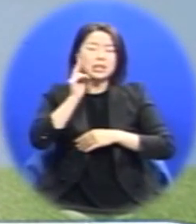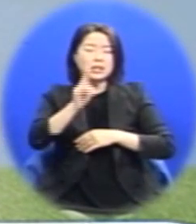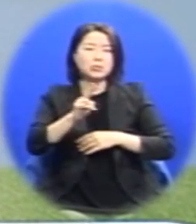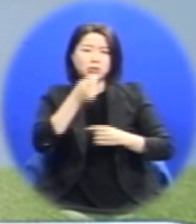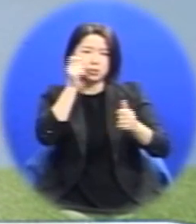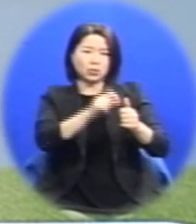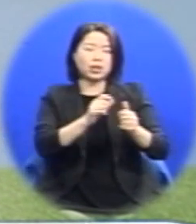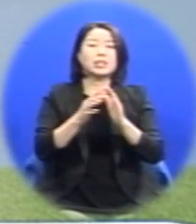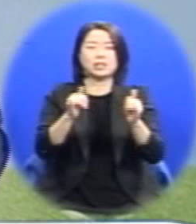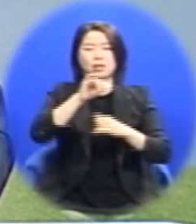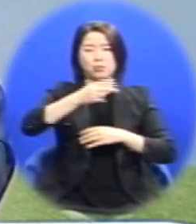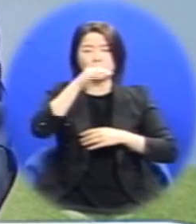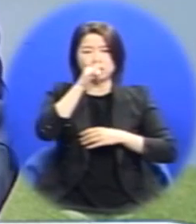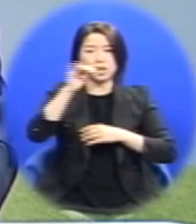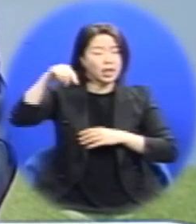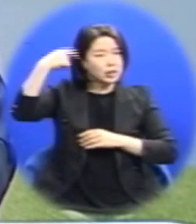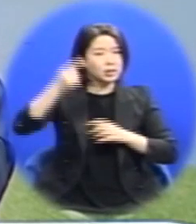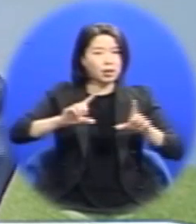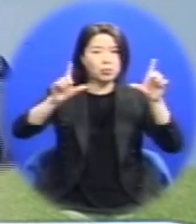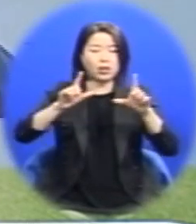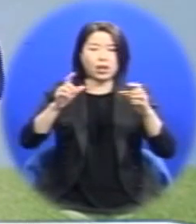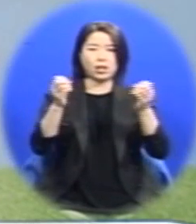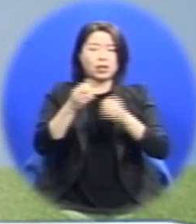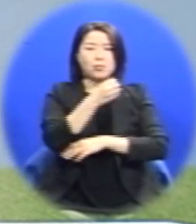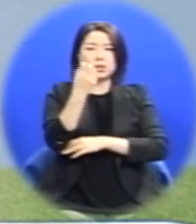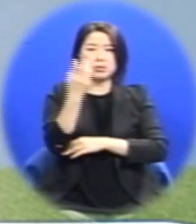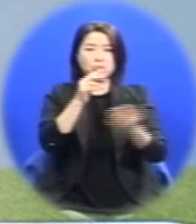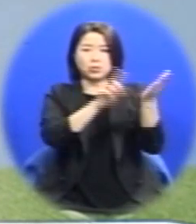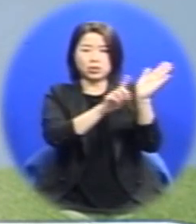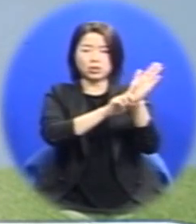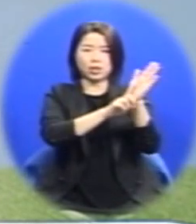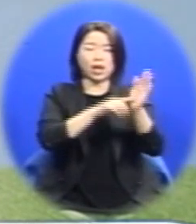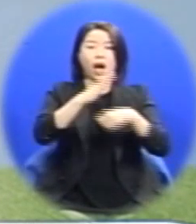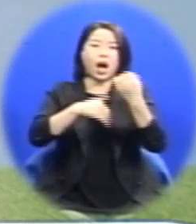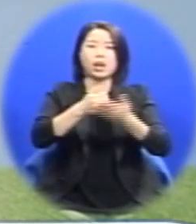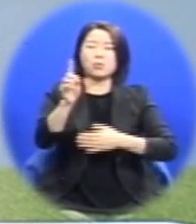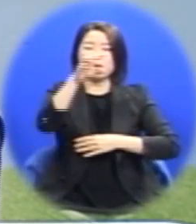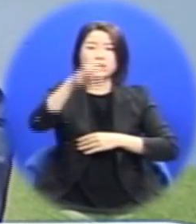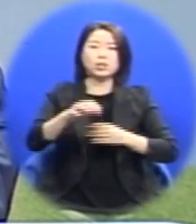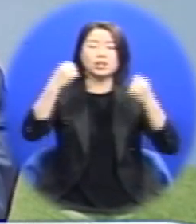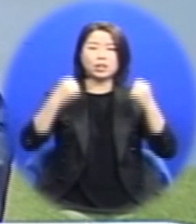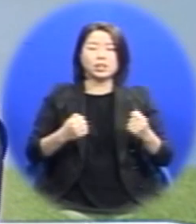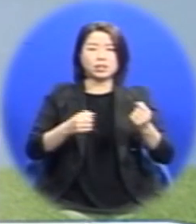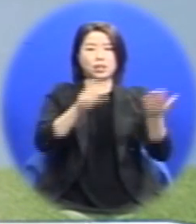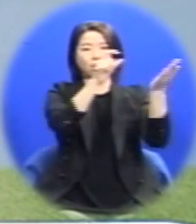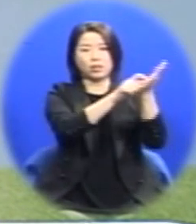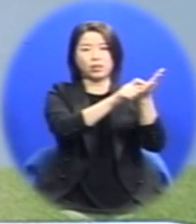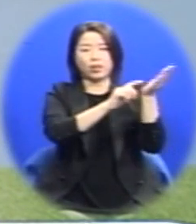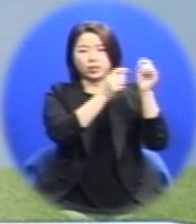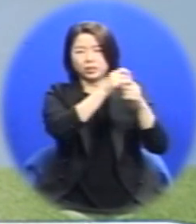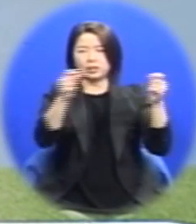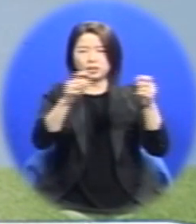사람도 있습니다. 그 다음날 신문 기사에 하나님은 어디 계시는가? 이런 제목이 대문짝만하게 실리기도